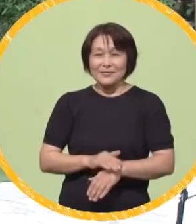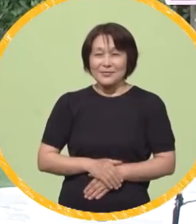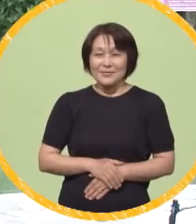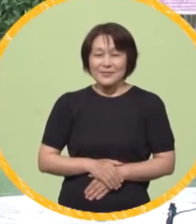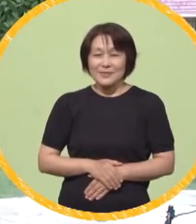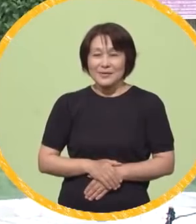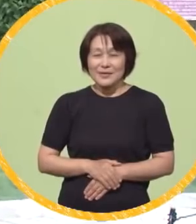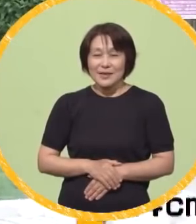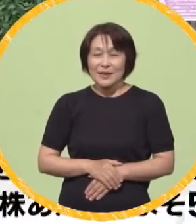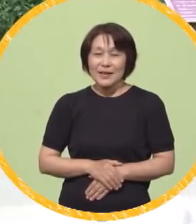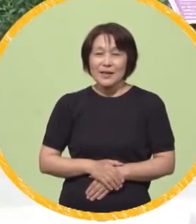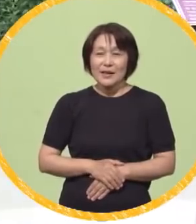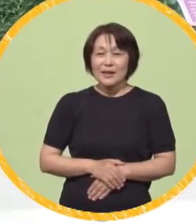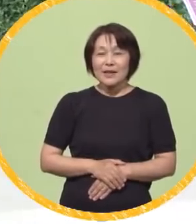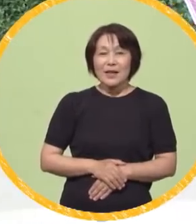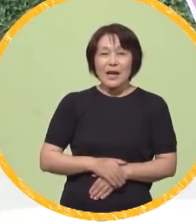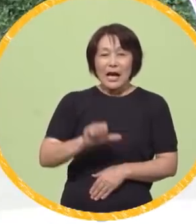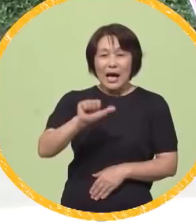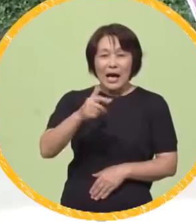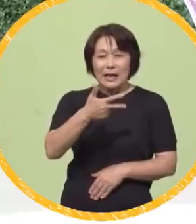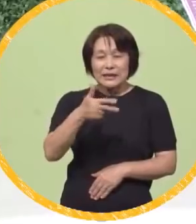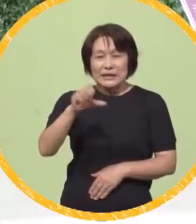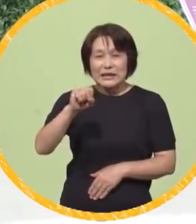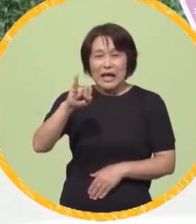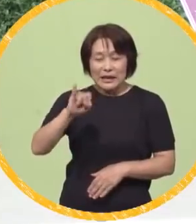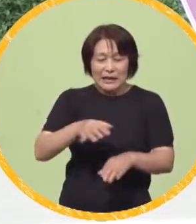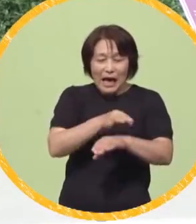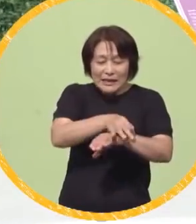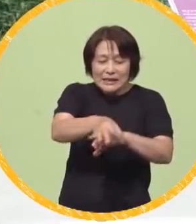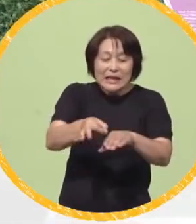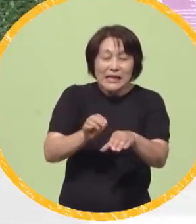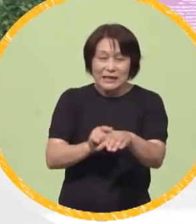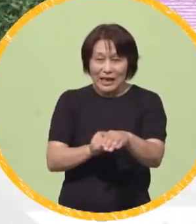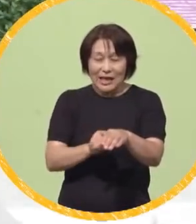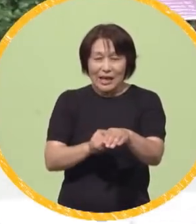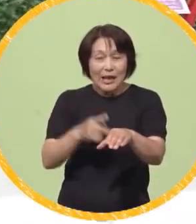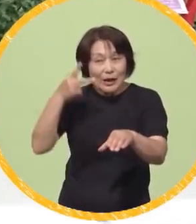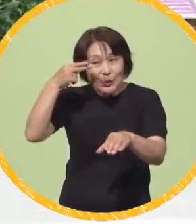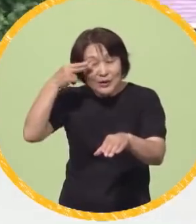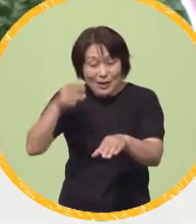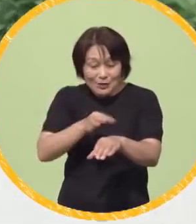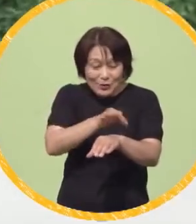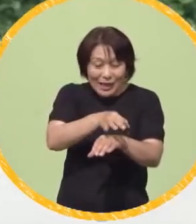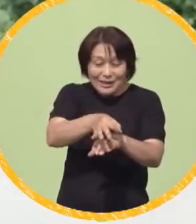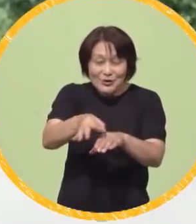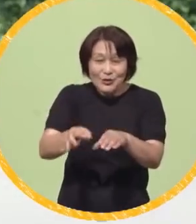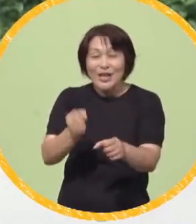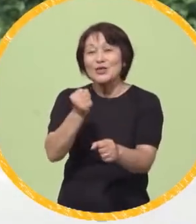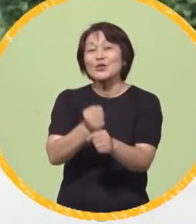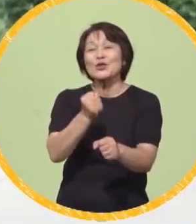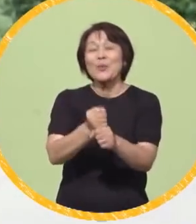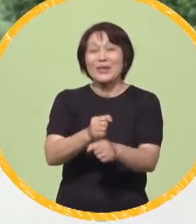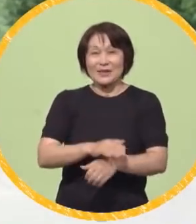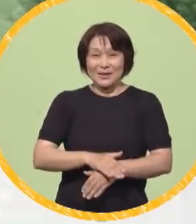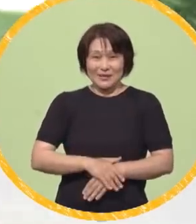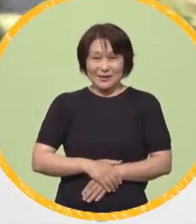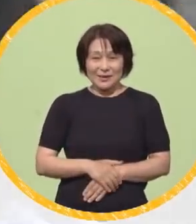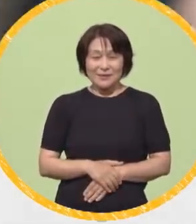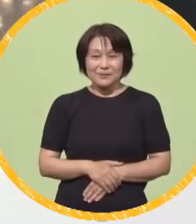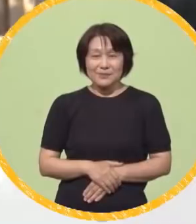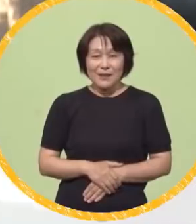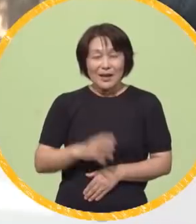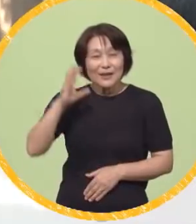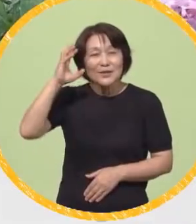はい、オルテンシアはイタリア語でアジサイを意味する言葉なんですが、はい、実はクリスタルガラスで作られたアジサイなんですね。 うわー、